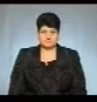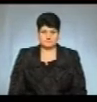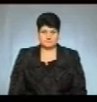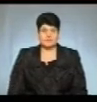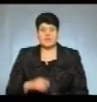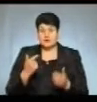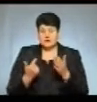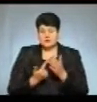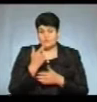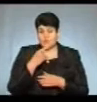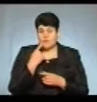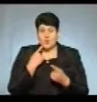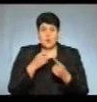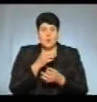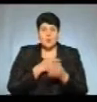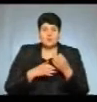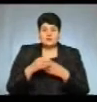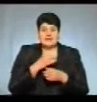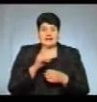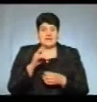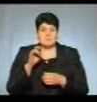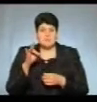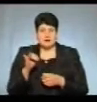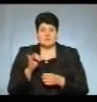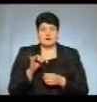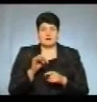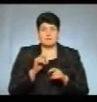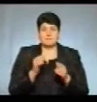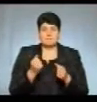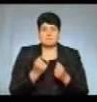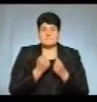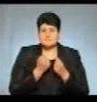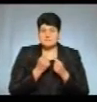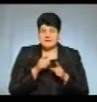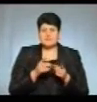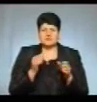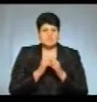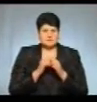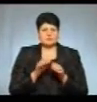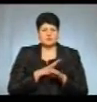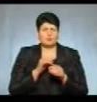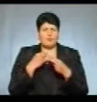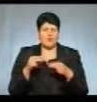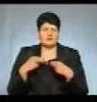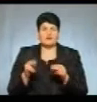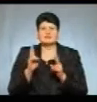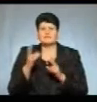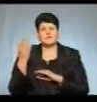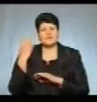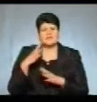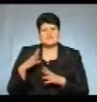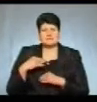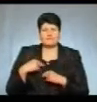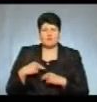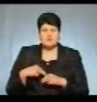Знову ж таки, як повідомляє консультант з кібербезпеки Ігор Папишев, часто дані можуть зливати, продавати колишні співробітники